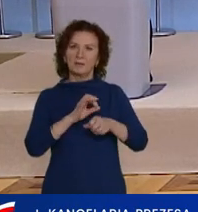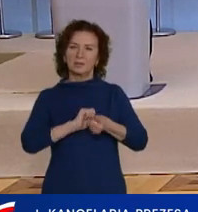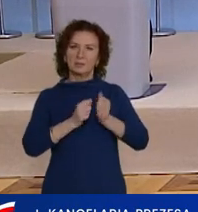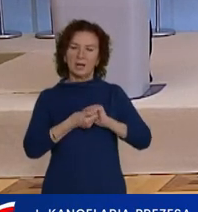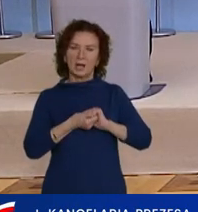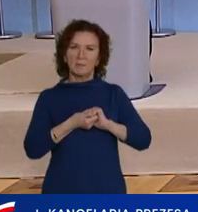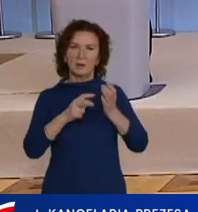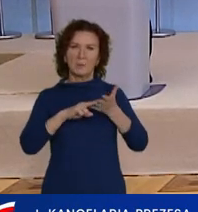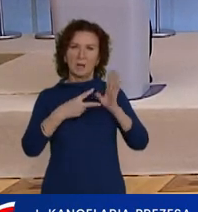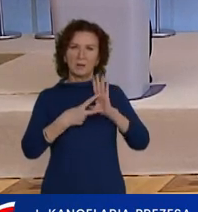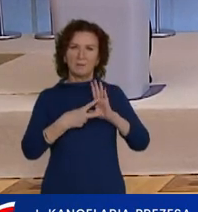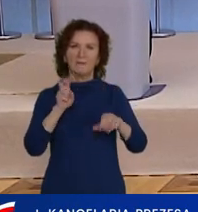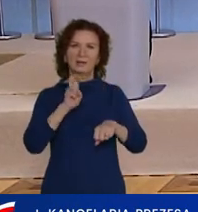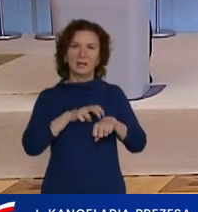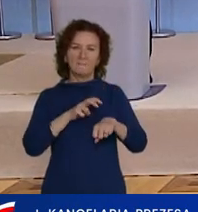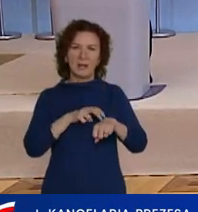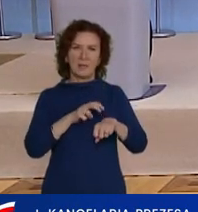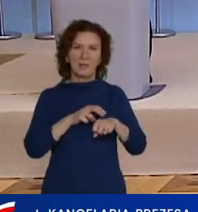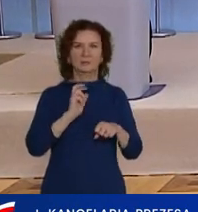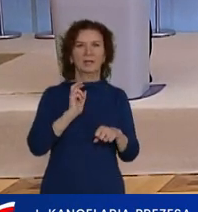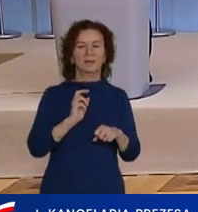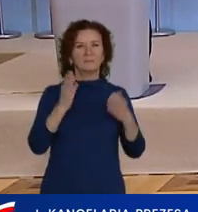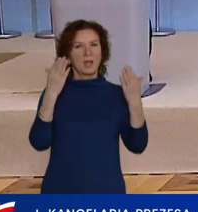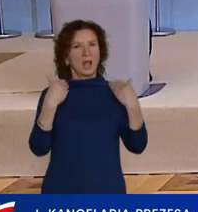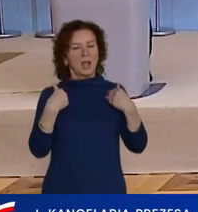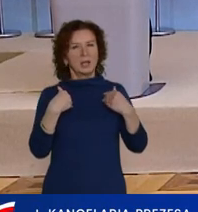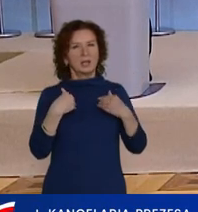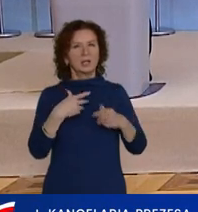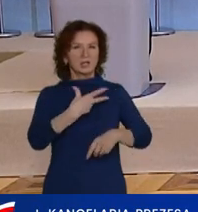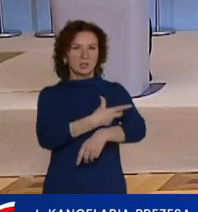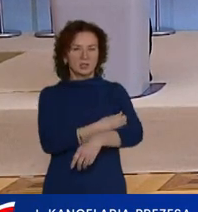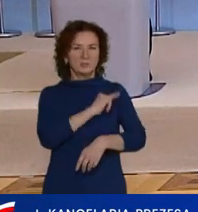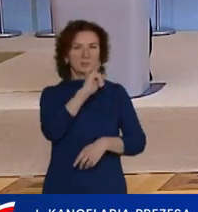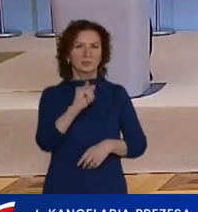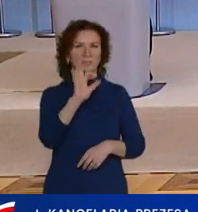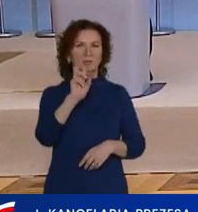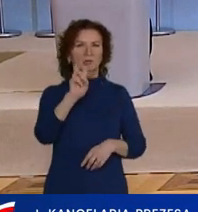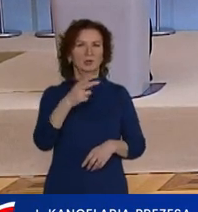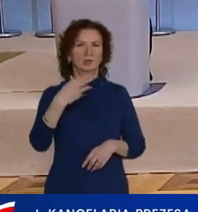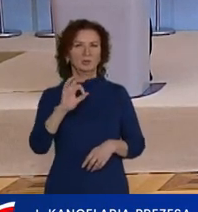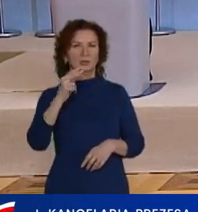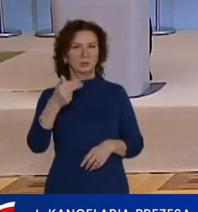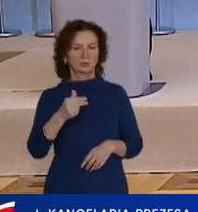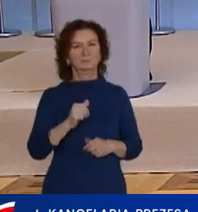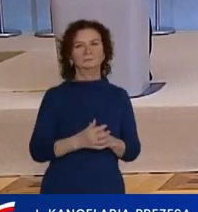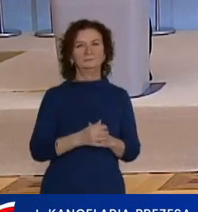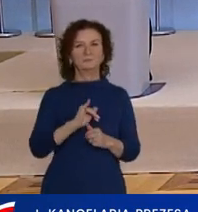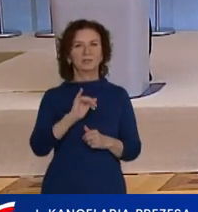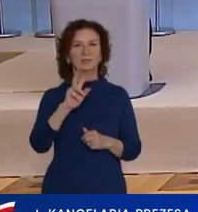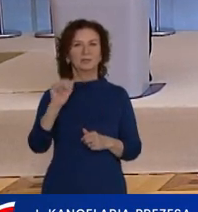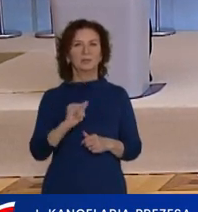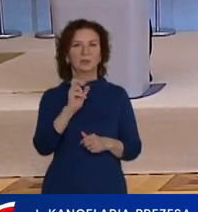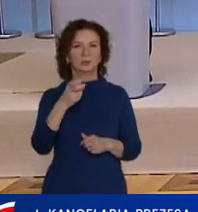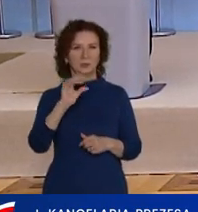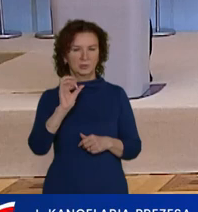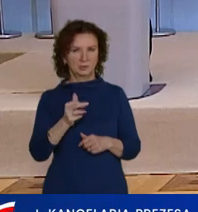badania kliniczne szczepionki Johnson & Johnson? Wiemy, że w grudniu wybrane zostały ośrodki, które te badania miałyby prowadzić.